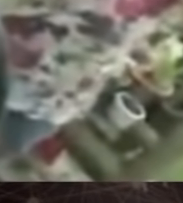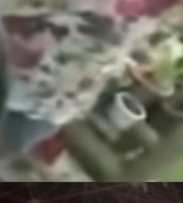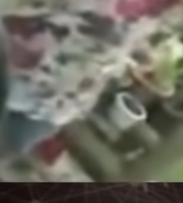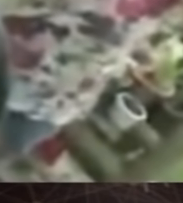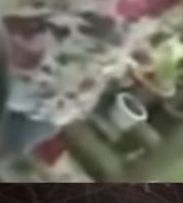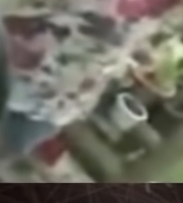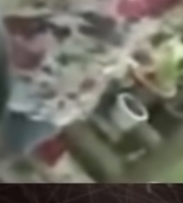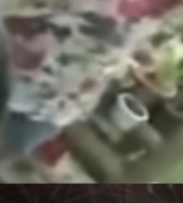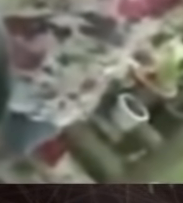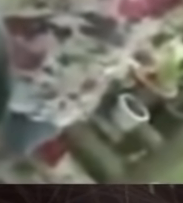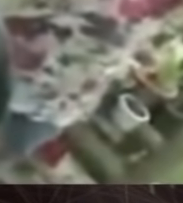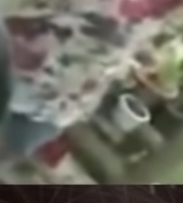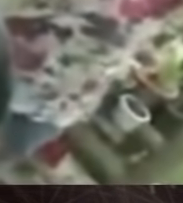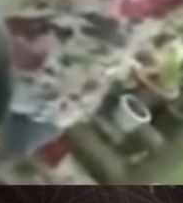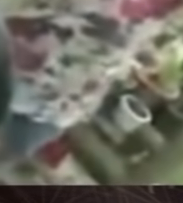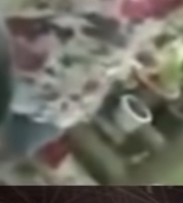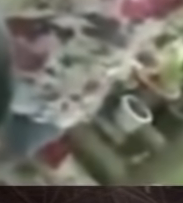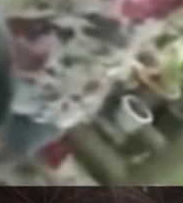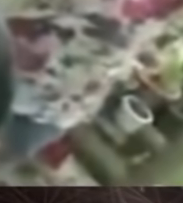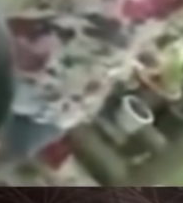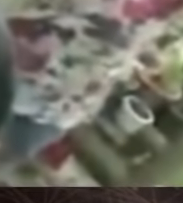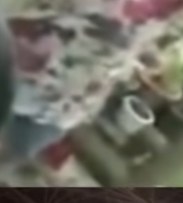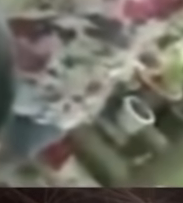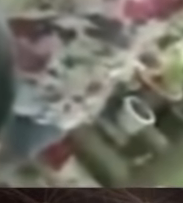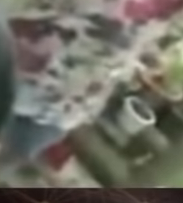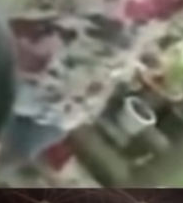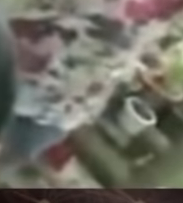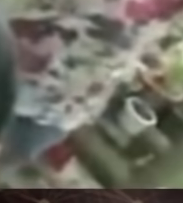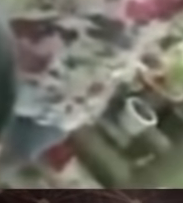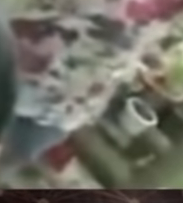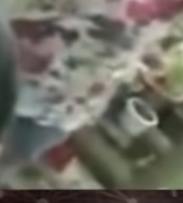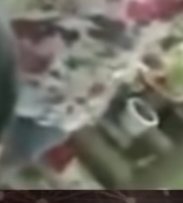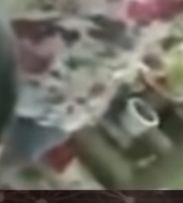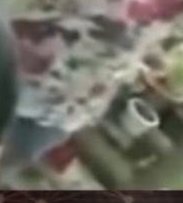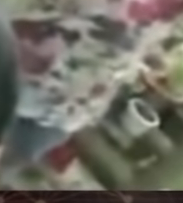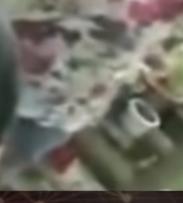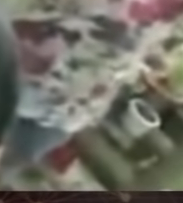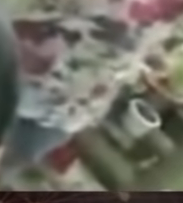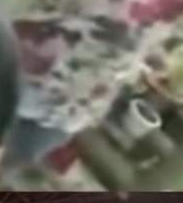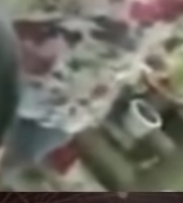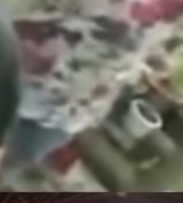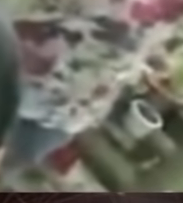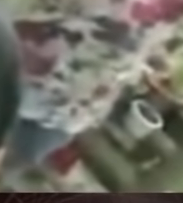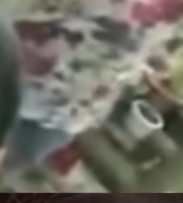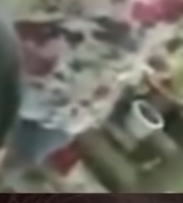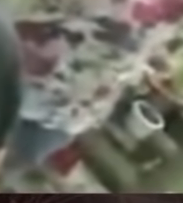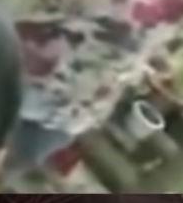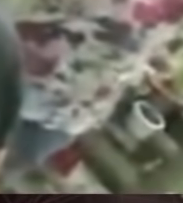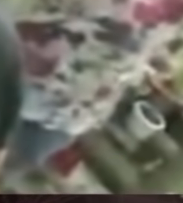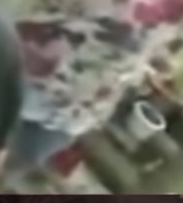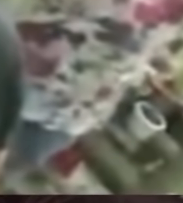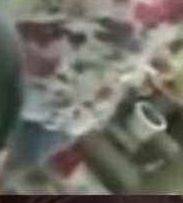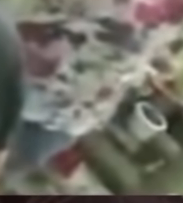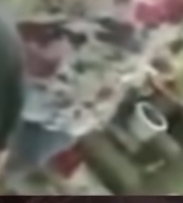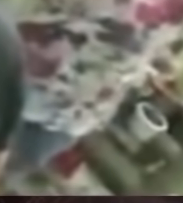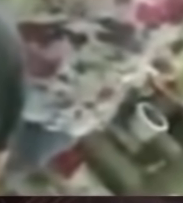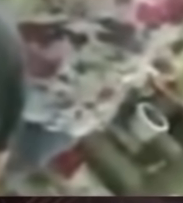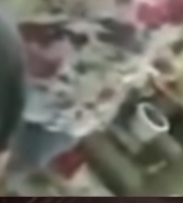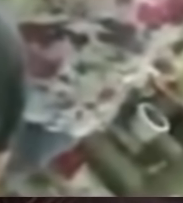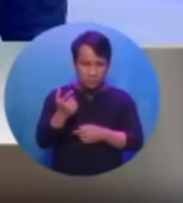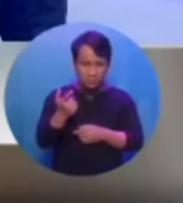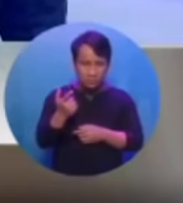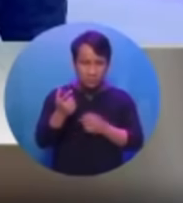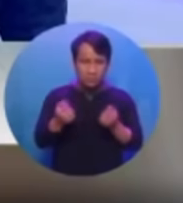maisama para lalong lumaki yung kaso niya. So, hawak din po ng mga polis yung baril niya, sir?